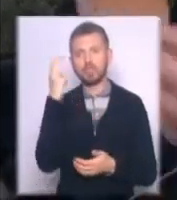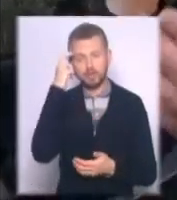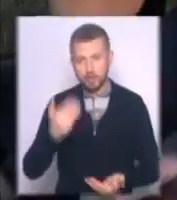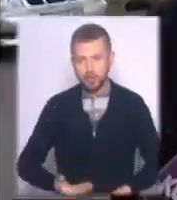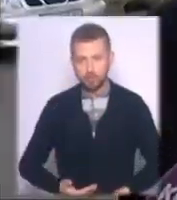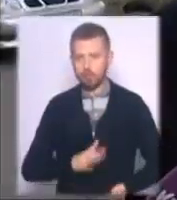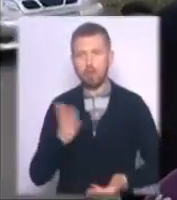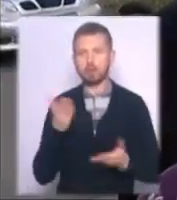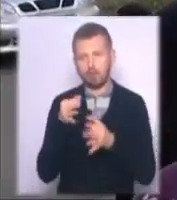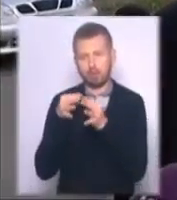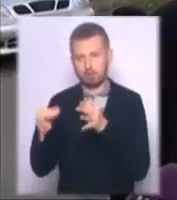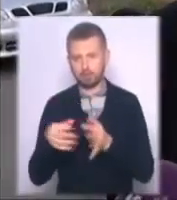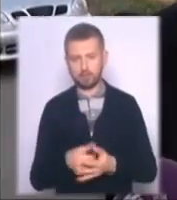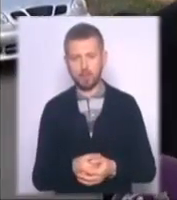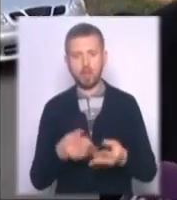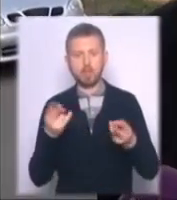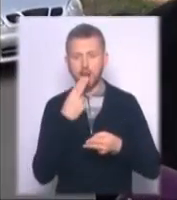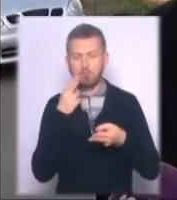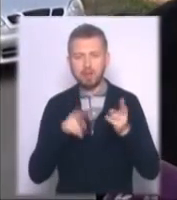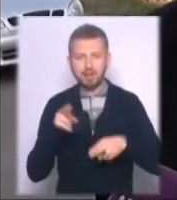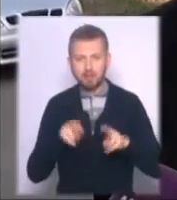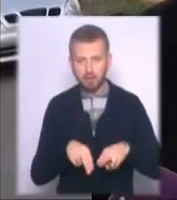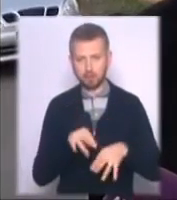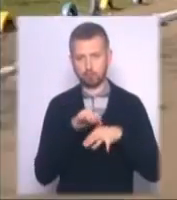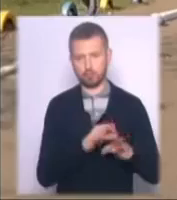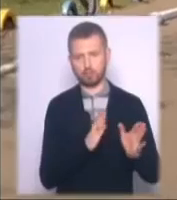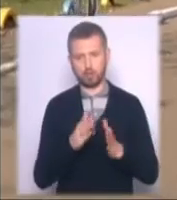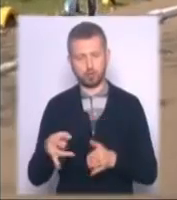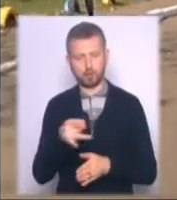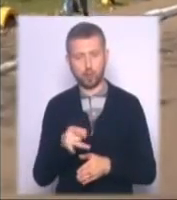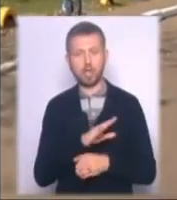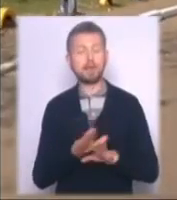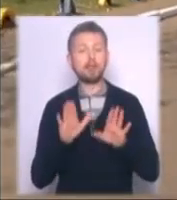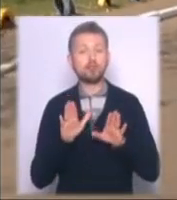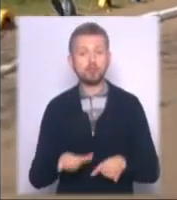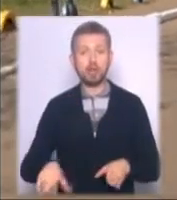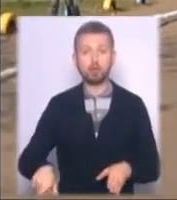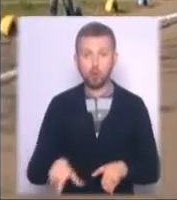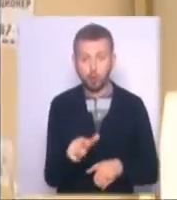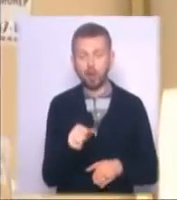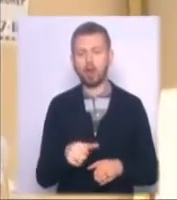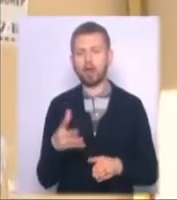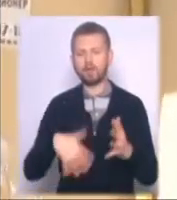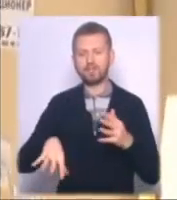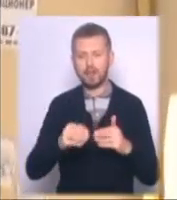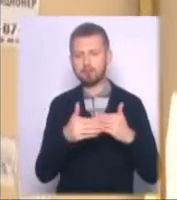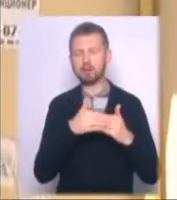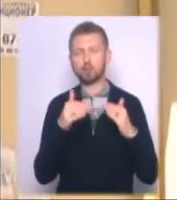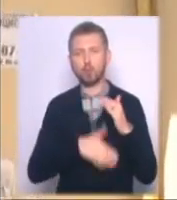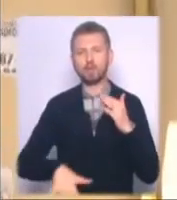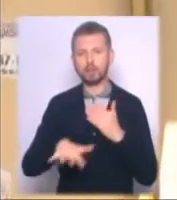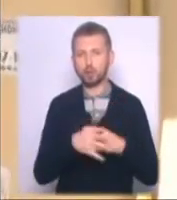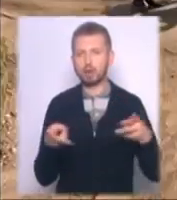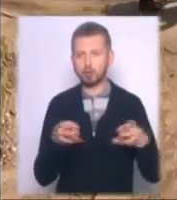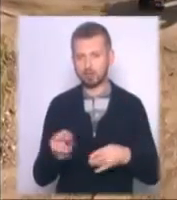не діти там. Треба латати і наводити порядок в районі. Не лише проїжджа частина, але і вся прибудинкова територія